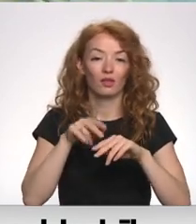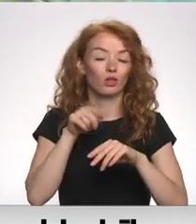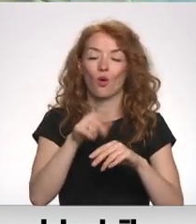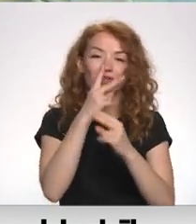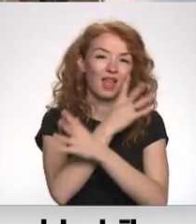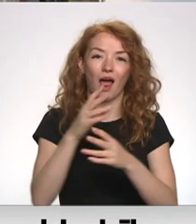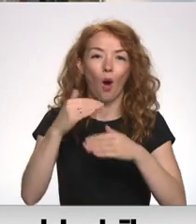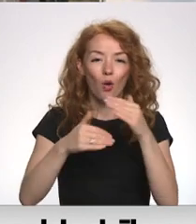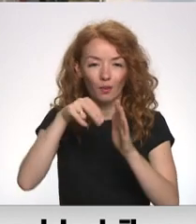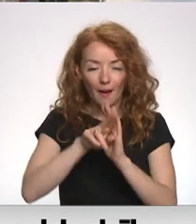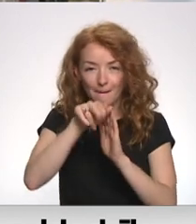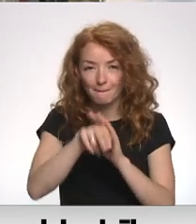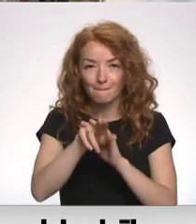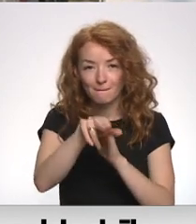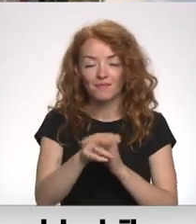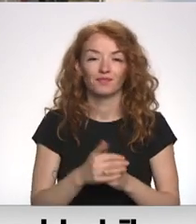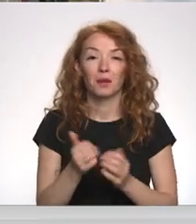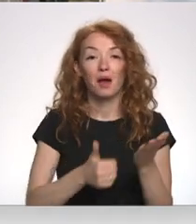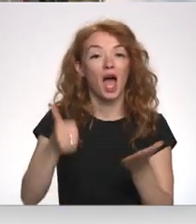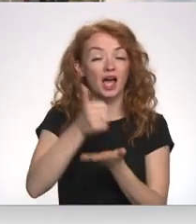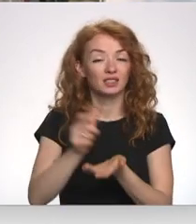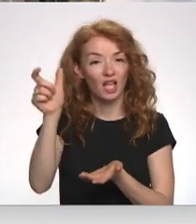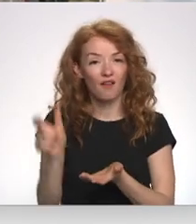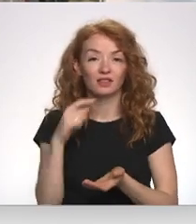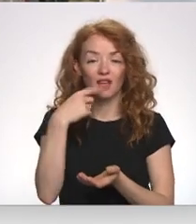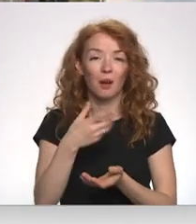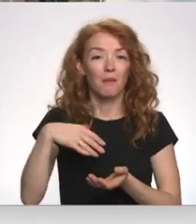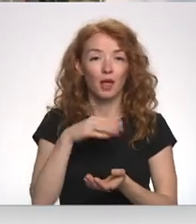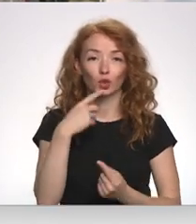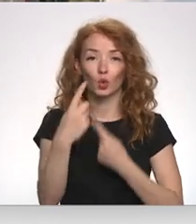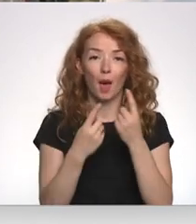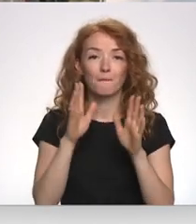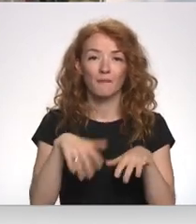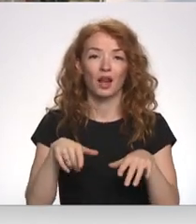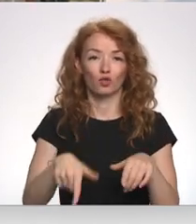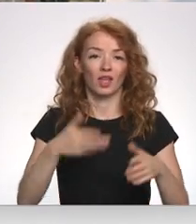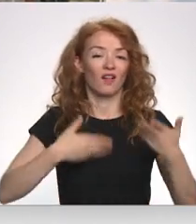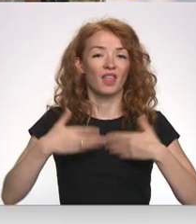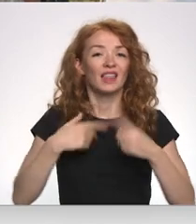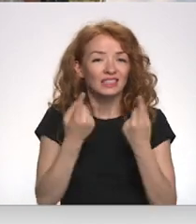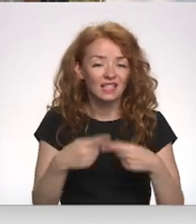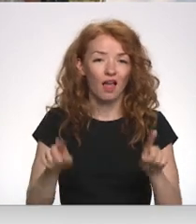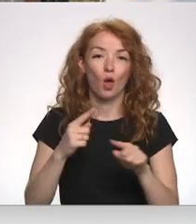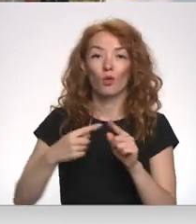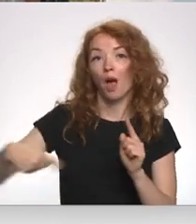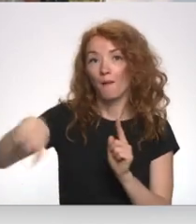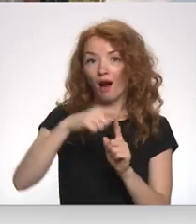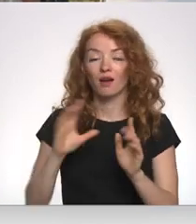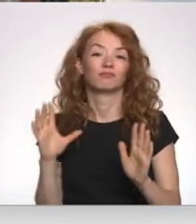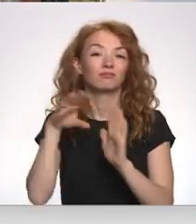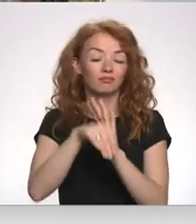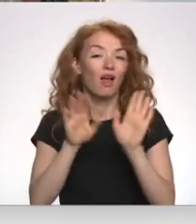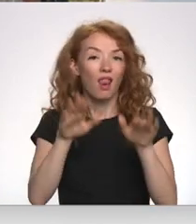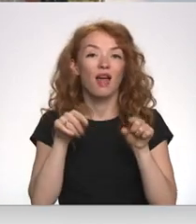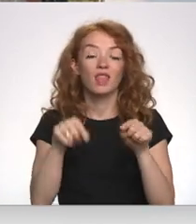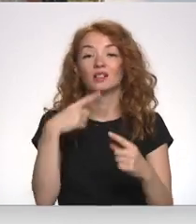nebūtu redzams. Mēs tā kā mēģinām savādāk runāt par invaliditāti, savādāk apkārtējo sabiedrību iesaistīt tie aktivitātē, lai